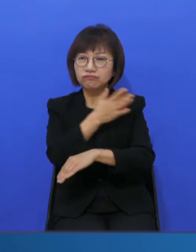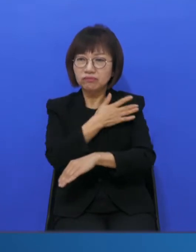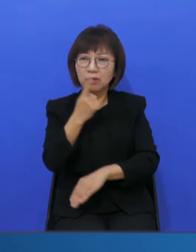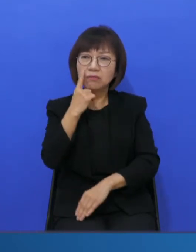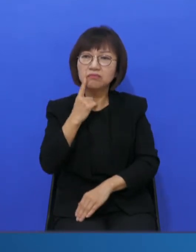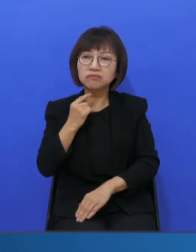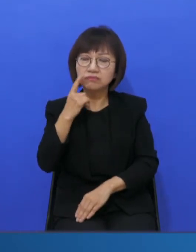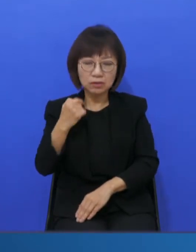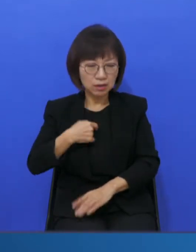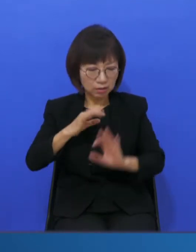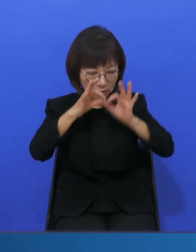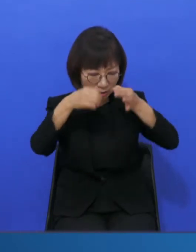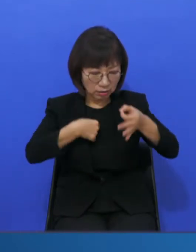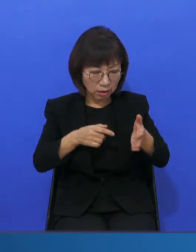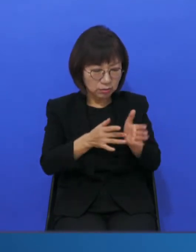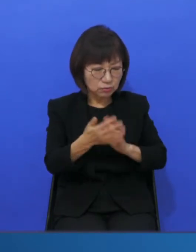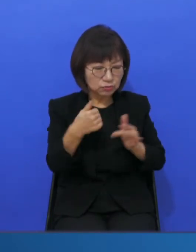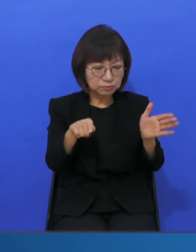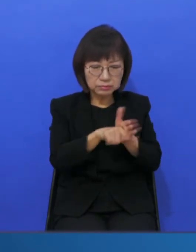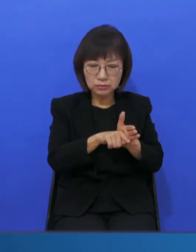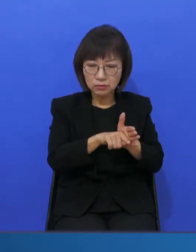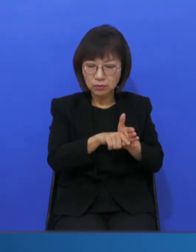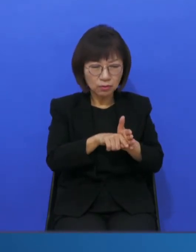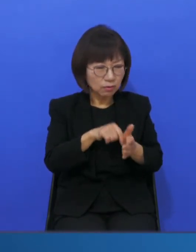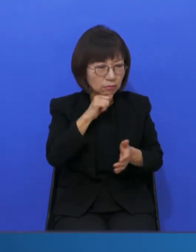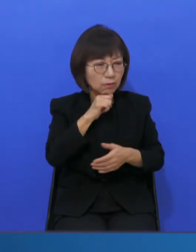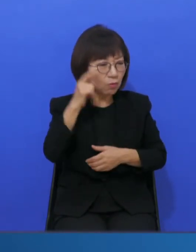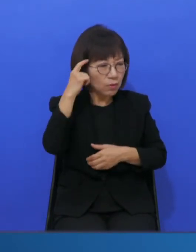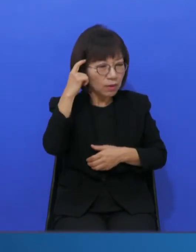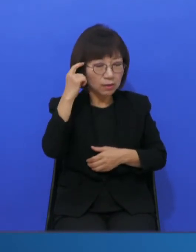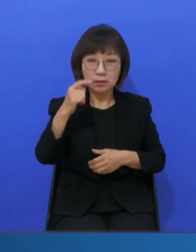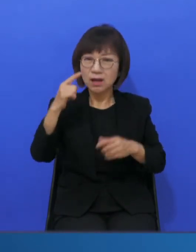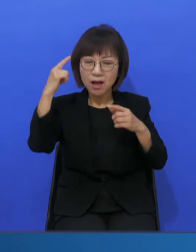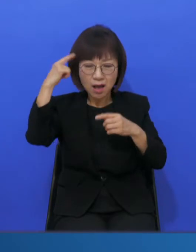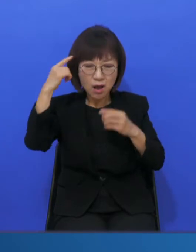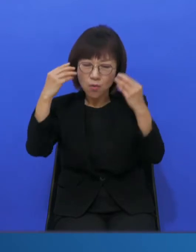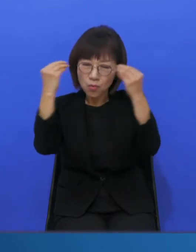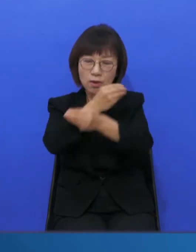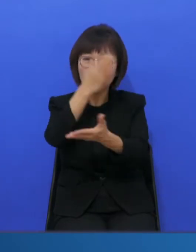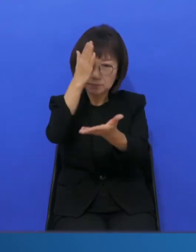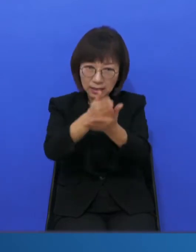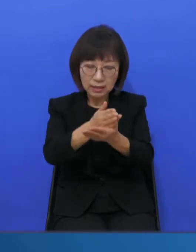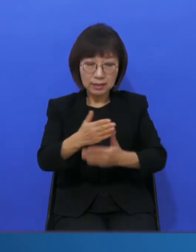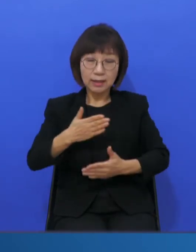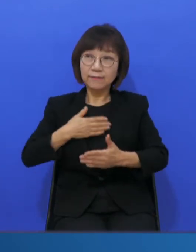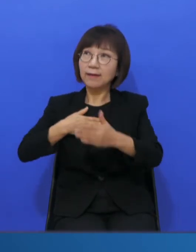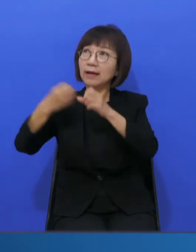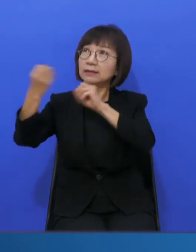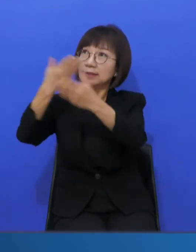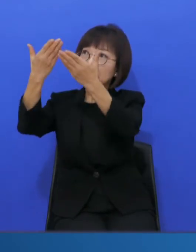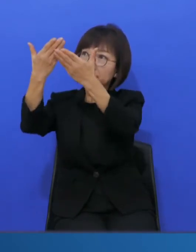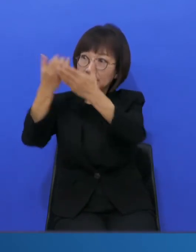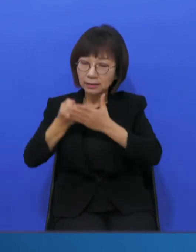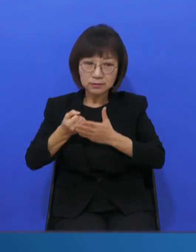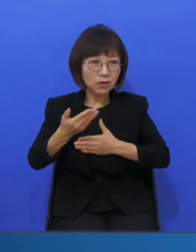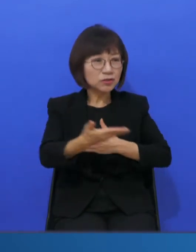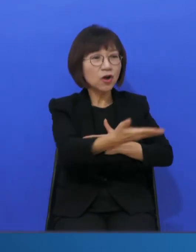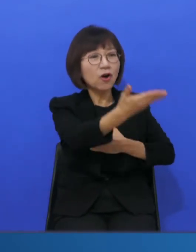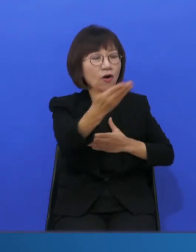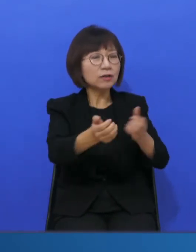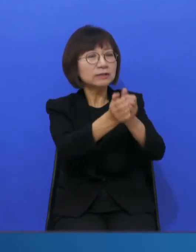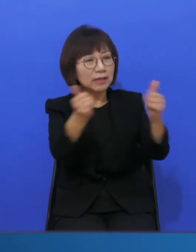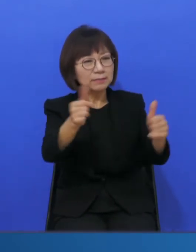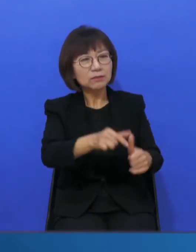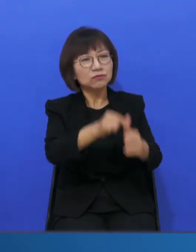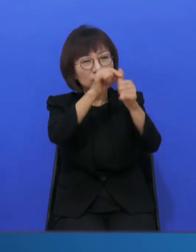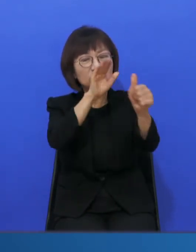like this? It's 여러분이 not like that. 응답받아 그들을 살려야 돼요. You have to receive answers and save 그렇죠? those people. 부러워하지 마라 이게. Isn't that so? So Jesus is saying,